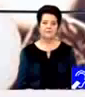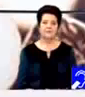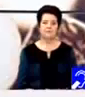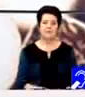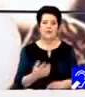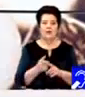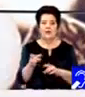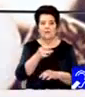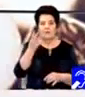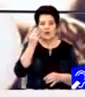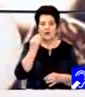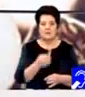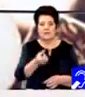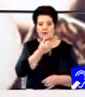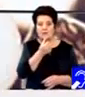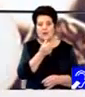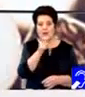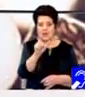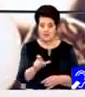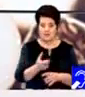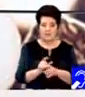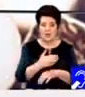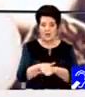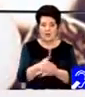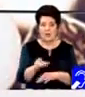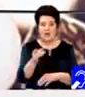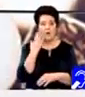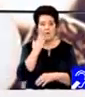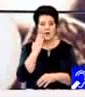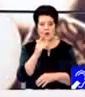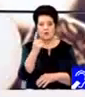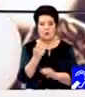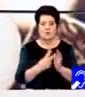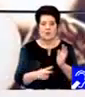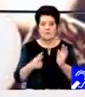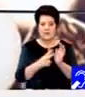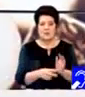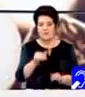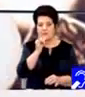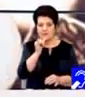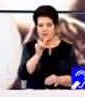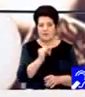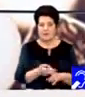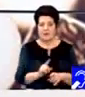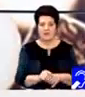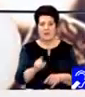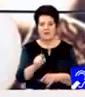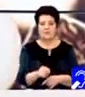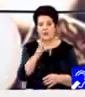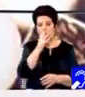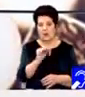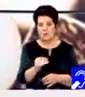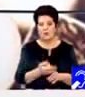Un cetățean din Republica Moldova a încercat să treacă frontiera în România cu peste 177.000 de țigarete ascunse în caroseria